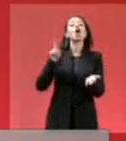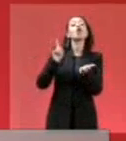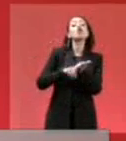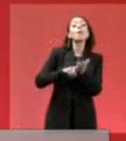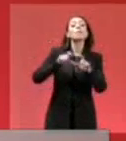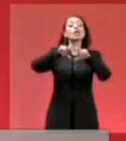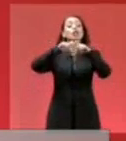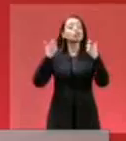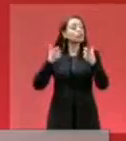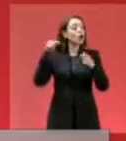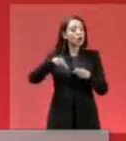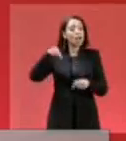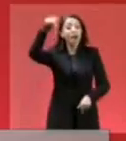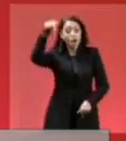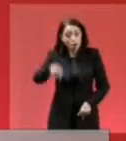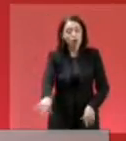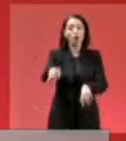χώρας